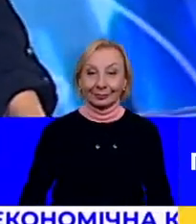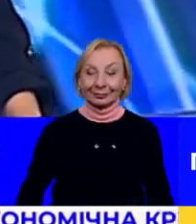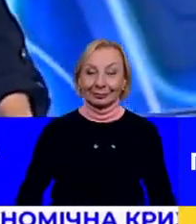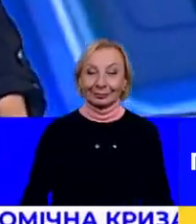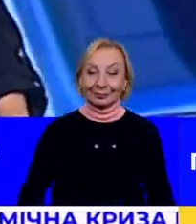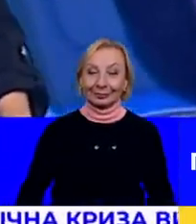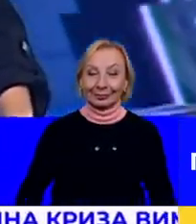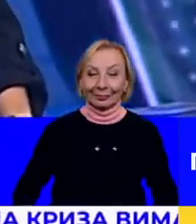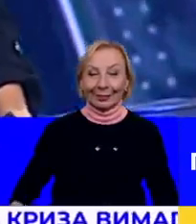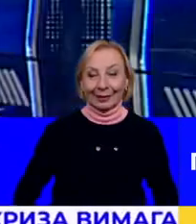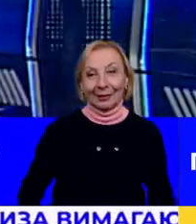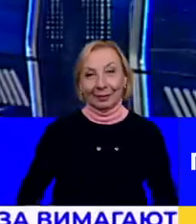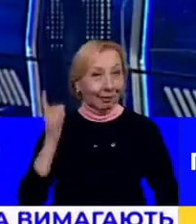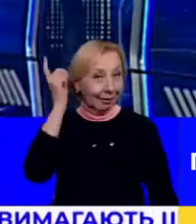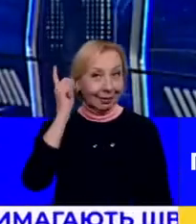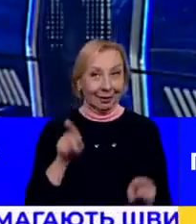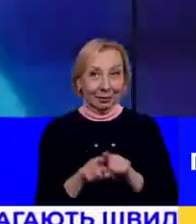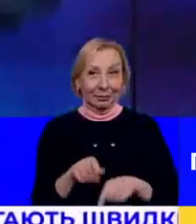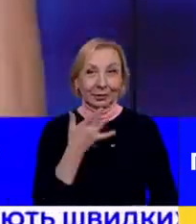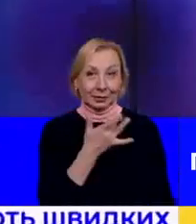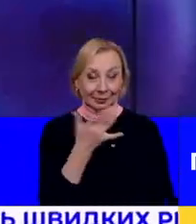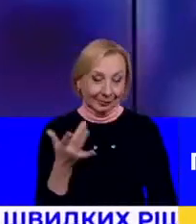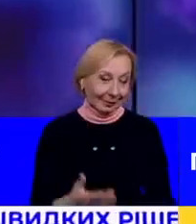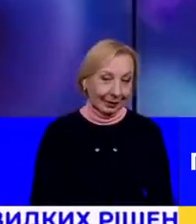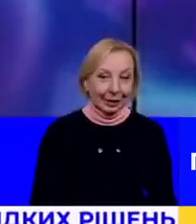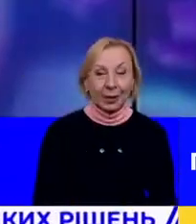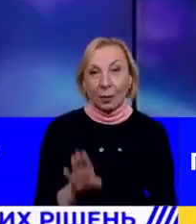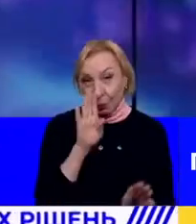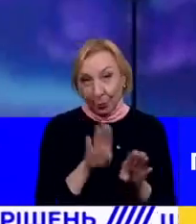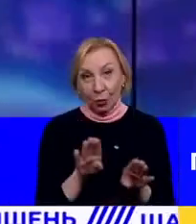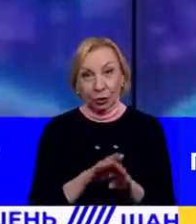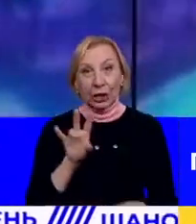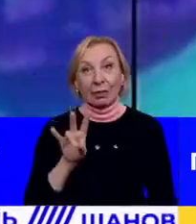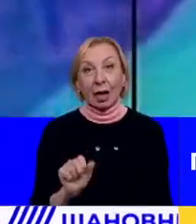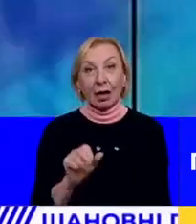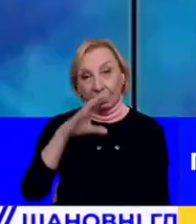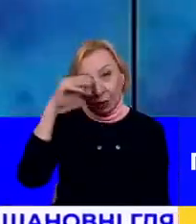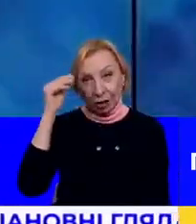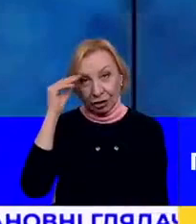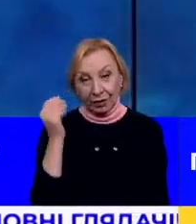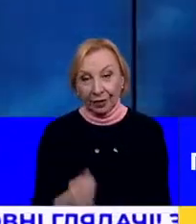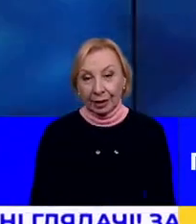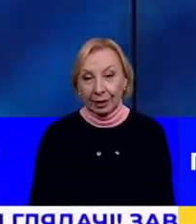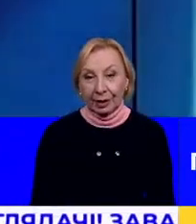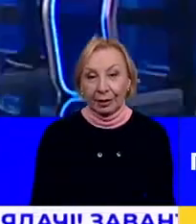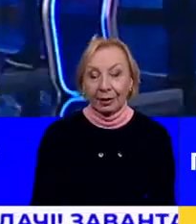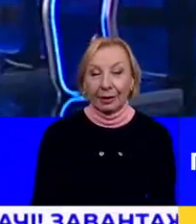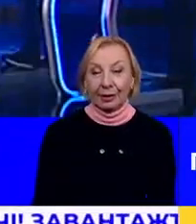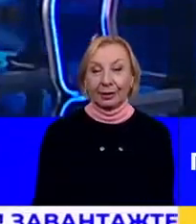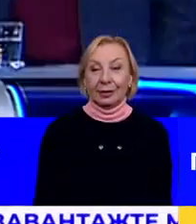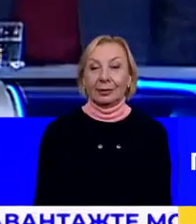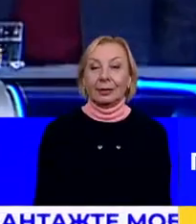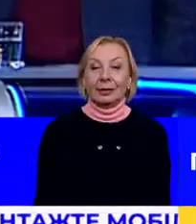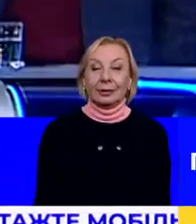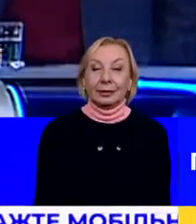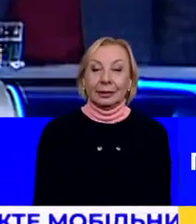глубокое дитинство, вот. Похоже на Брежнева, правда же? Вот, так. Ну, ні, то я опитання у Брежнева, ваше опитання не було, а у нього опитування